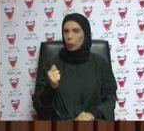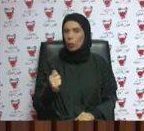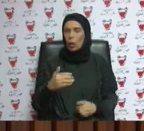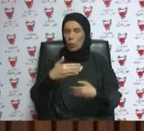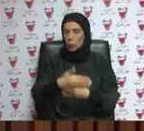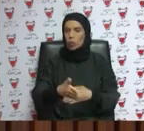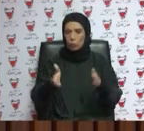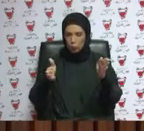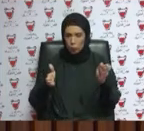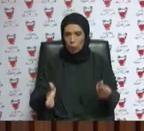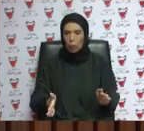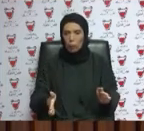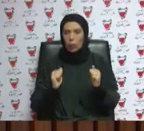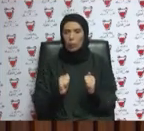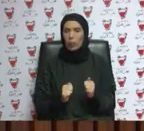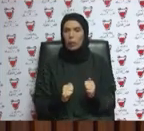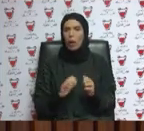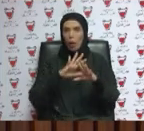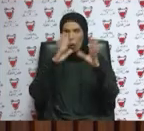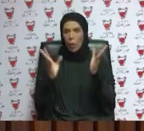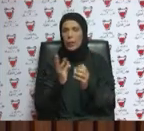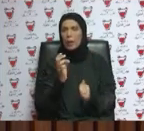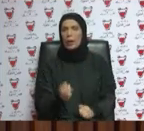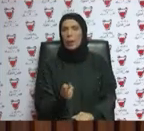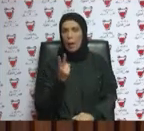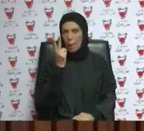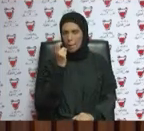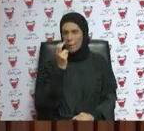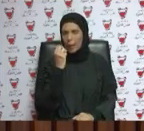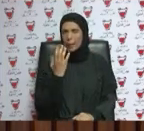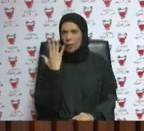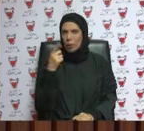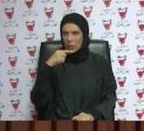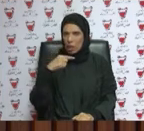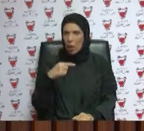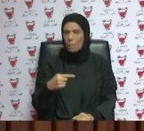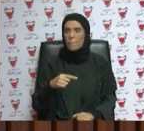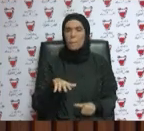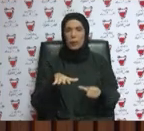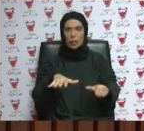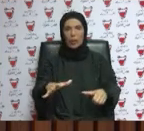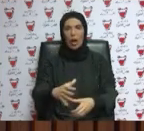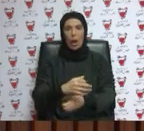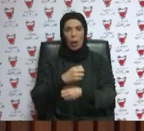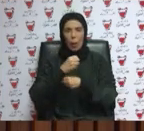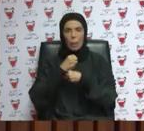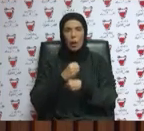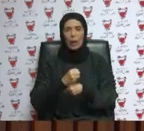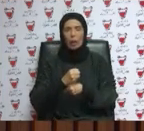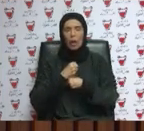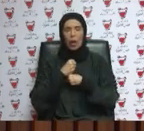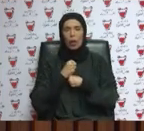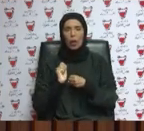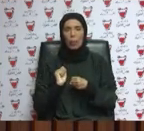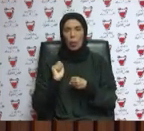صندوق التأمين ضد التعطل بقيمة إجمالية 215 مليون دينار بحريني لحماية المواطنين العاملين في